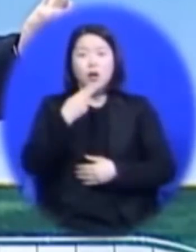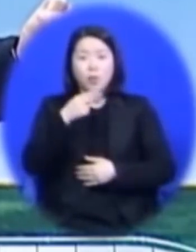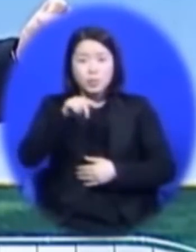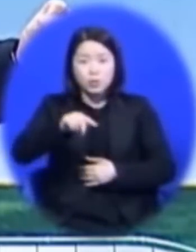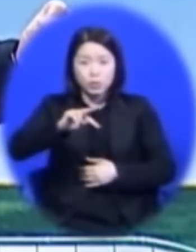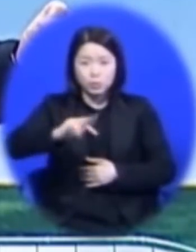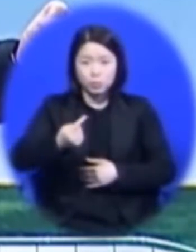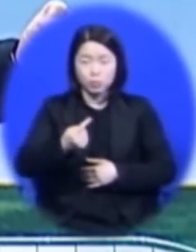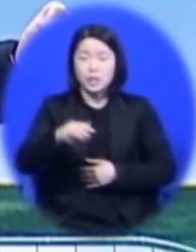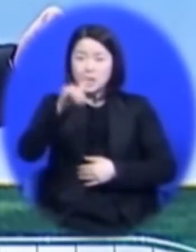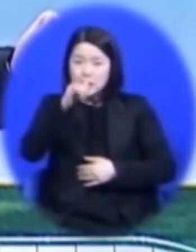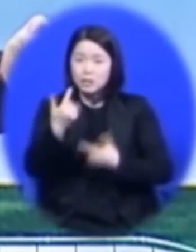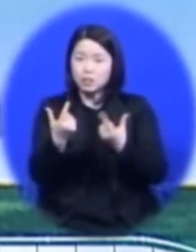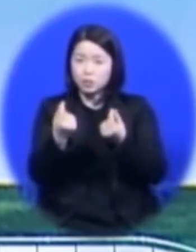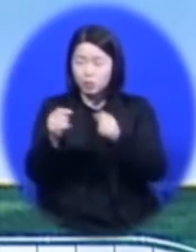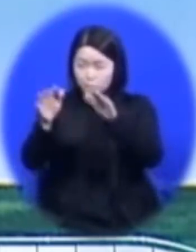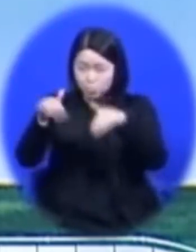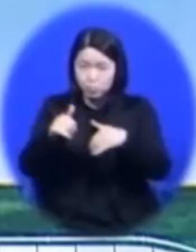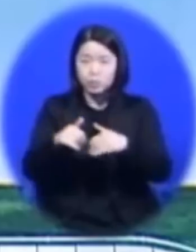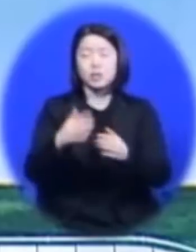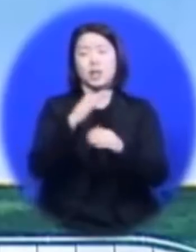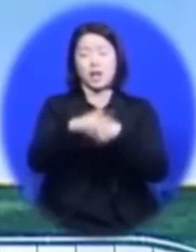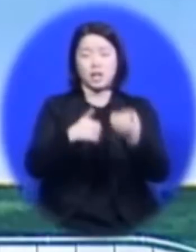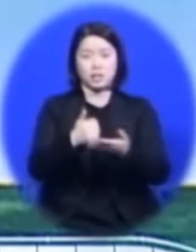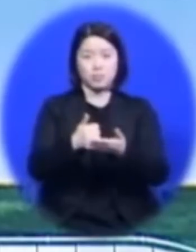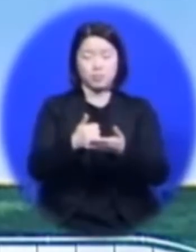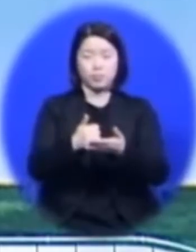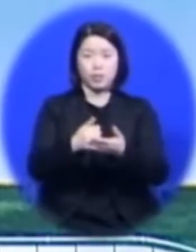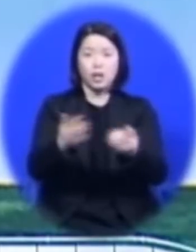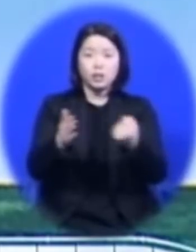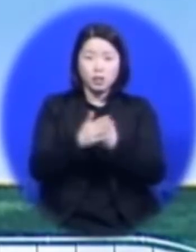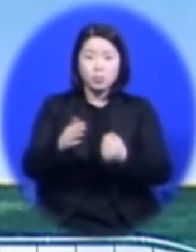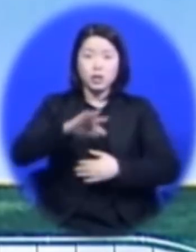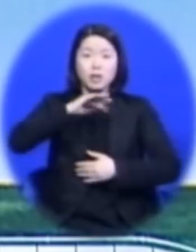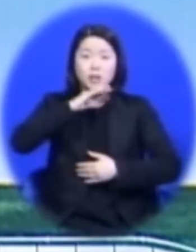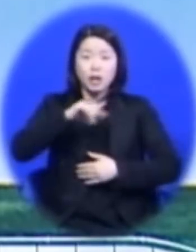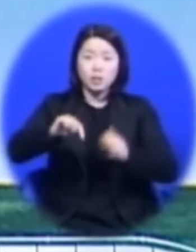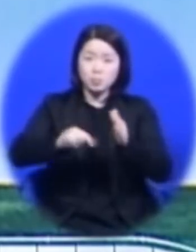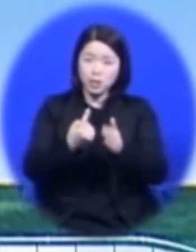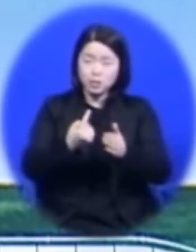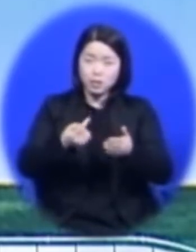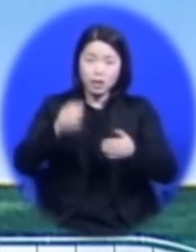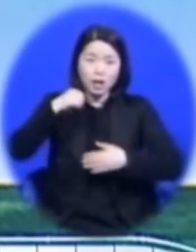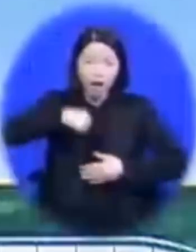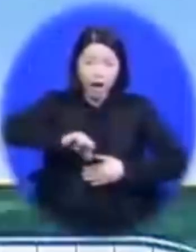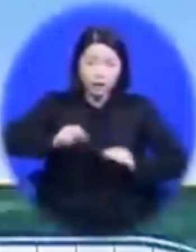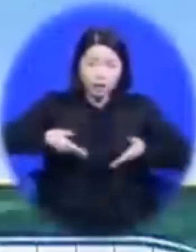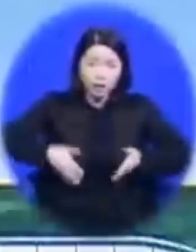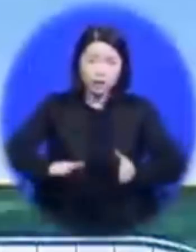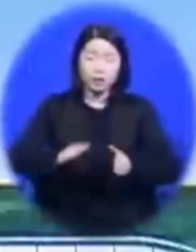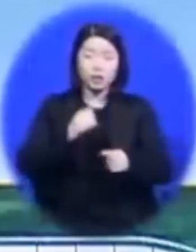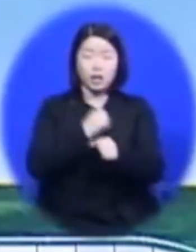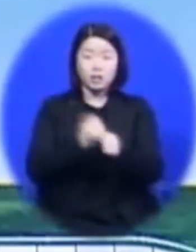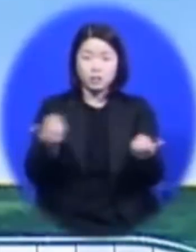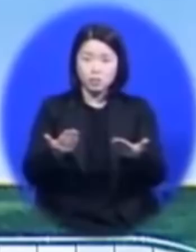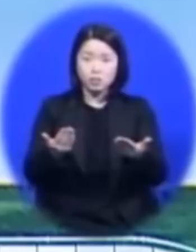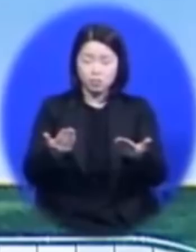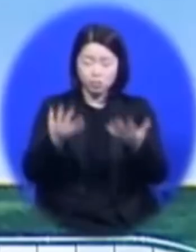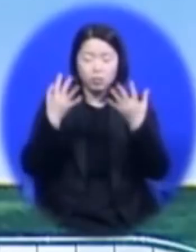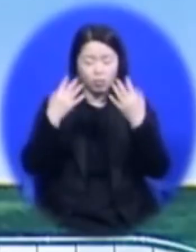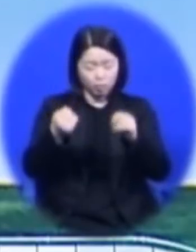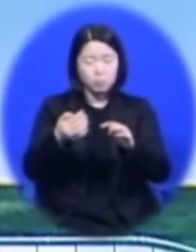하나님 그럼 벡스 에 아들을 낳게 해 주시는 1 뭐 옮아 선지 하실 수 있지